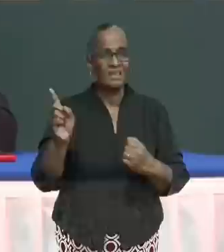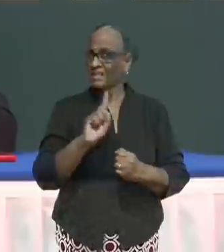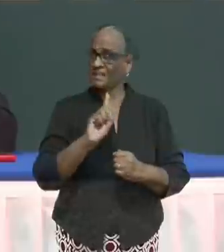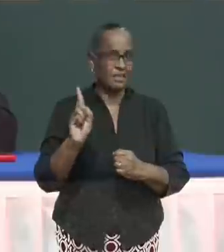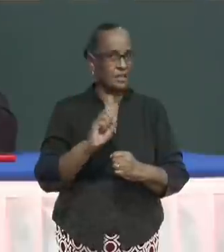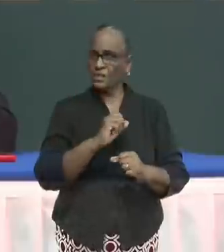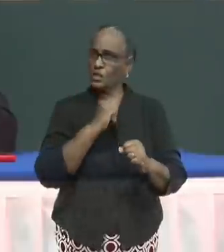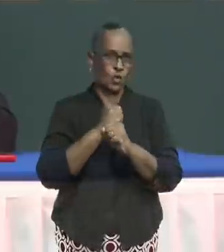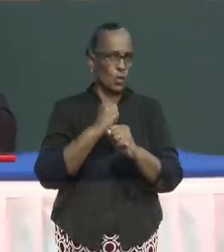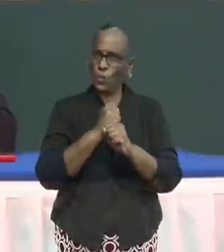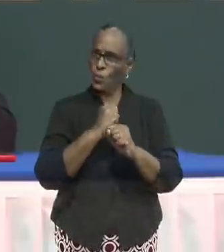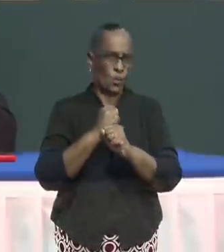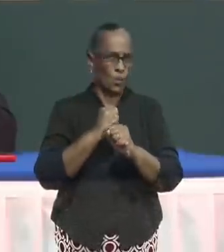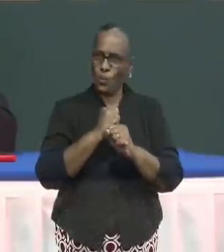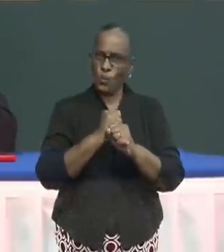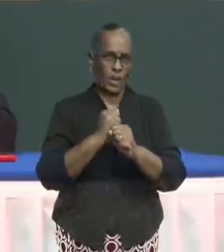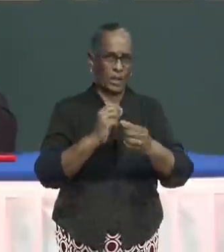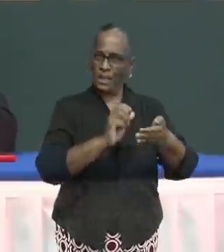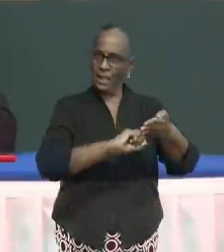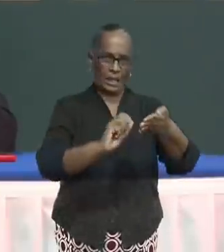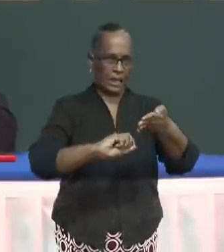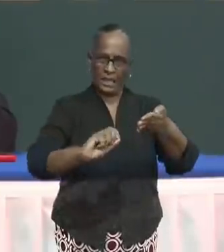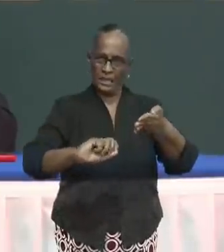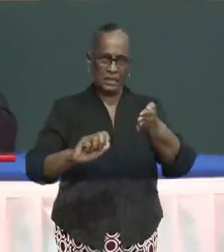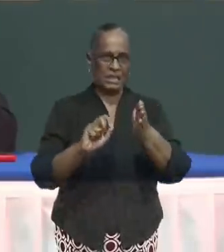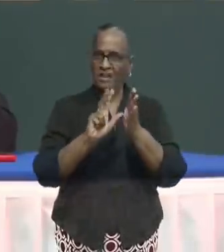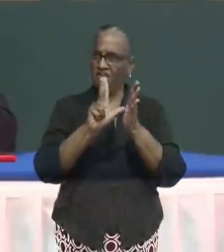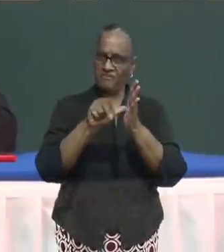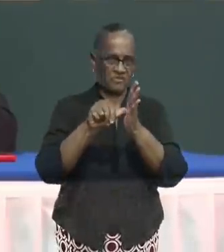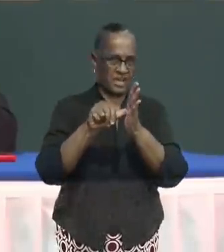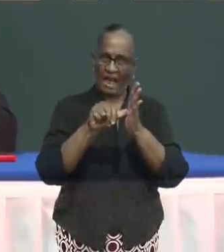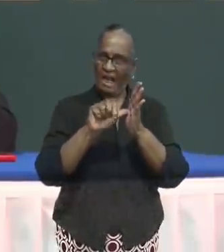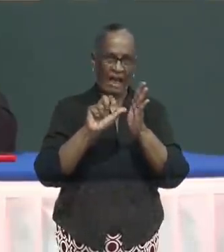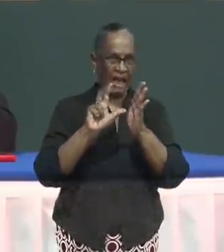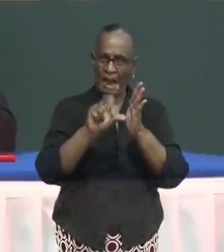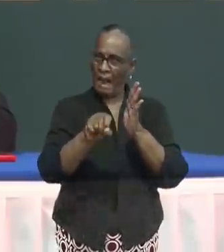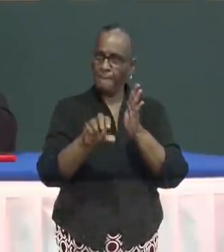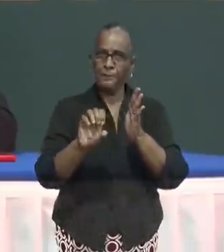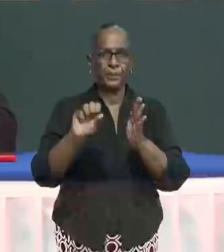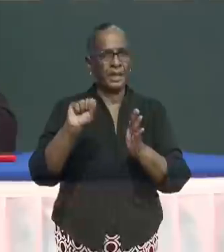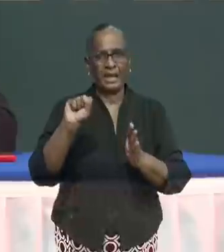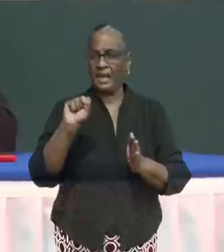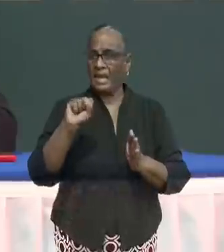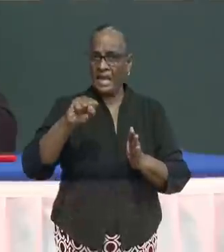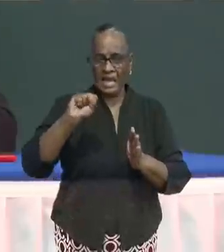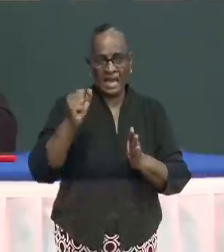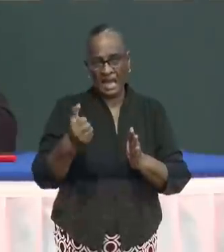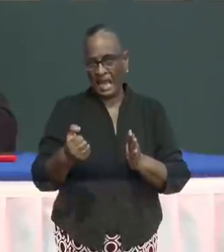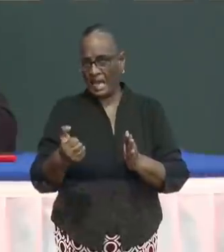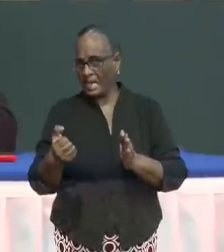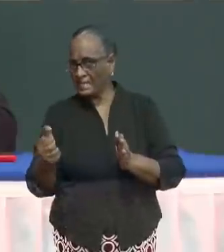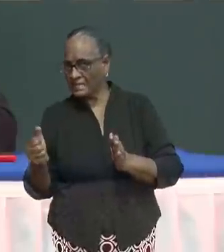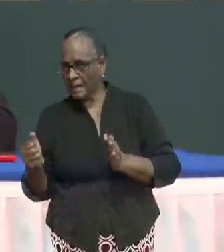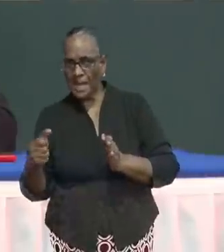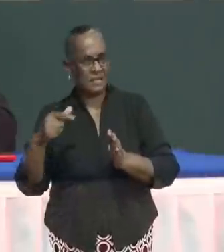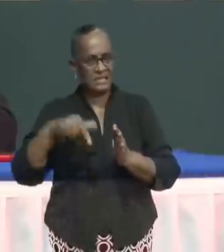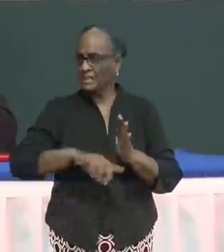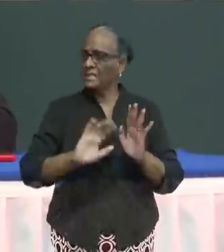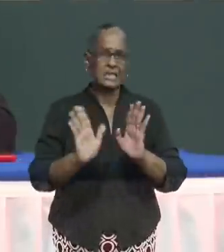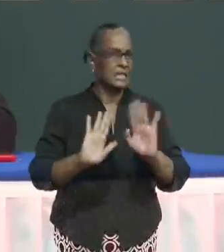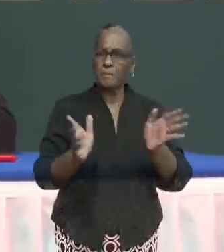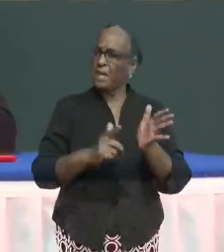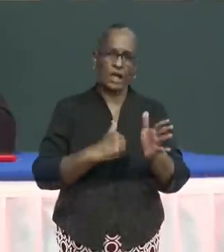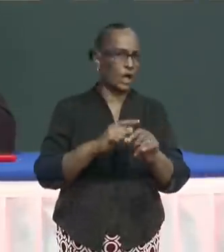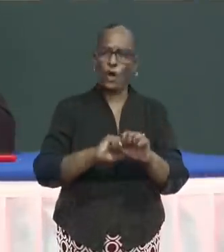de registratie via de van de sms gegeven. We hebben het klaar. We